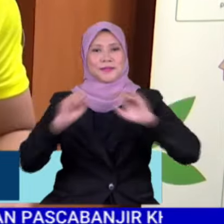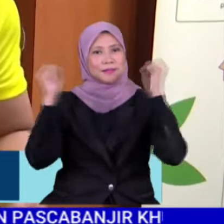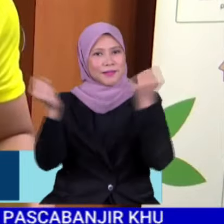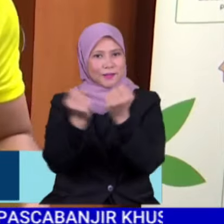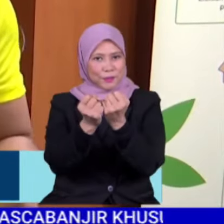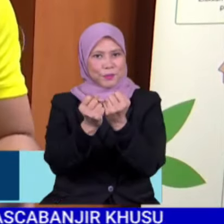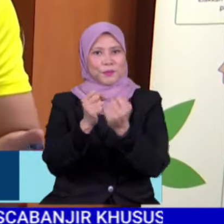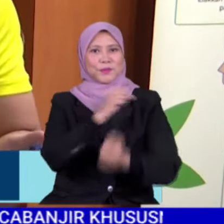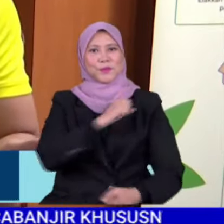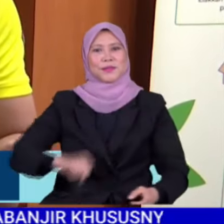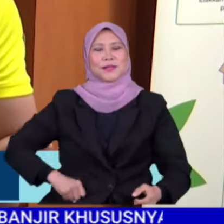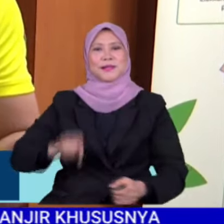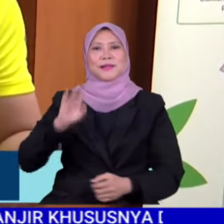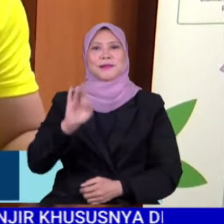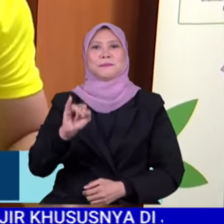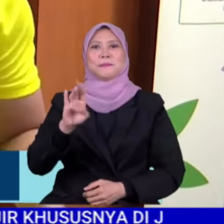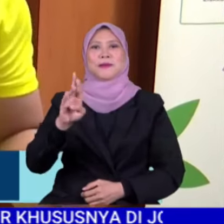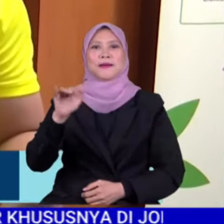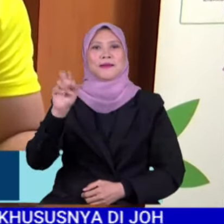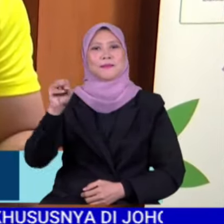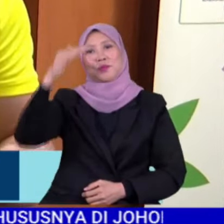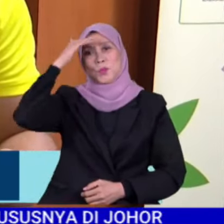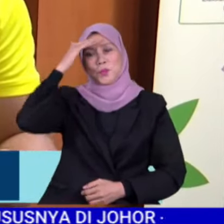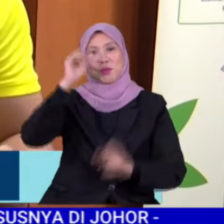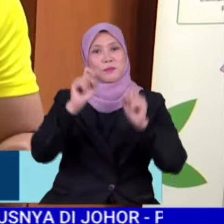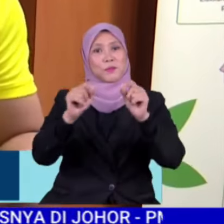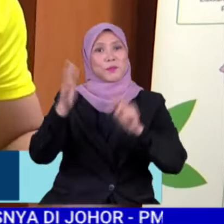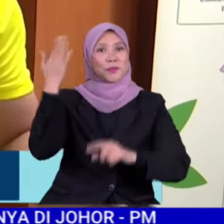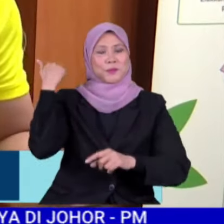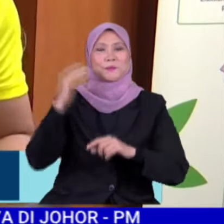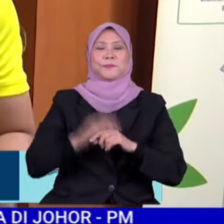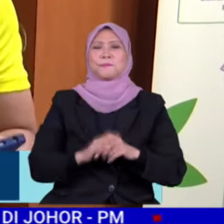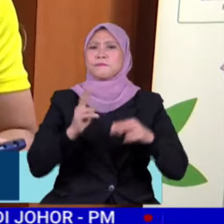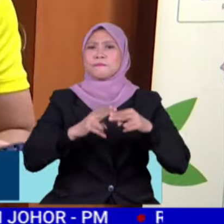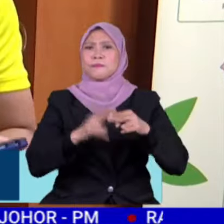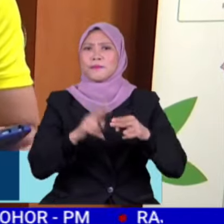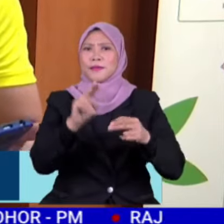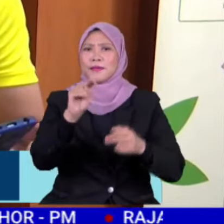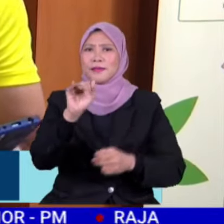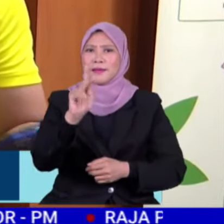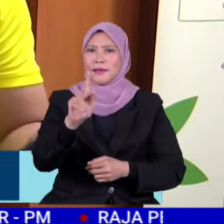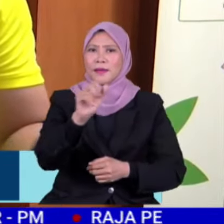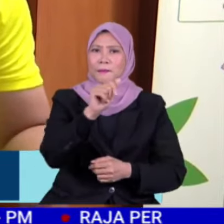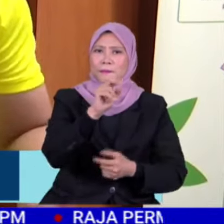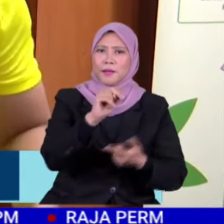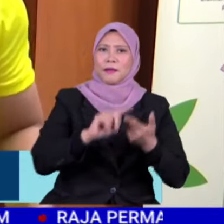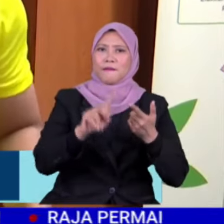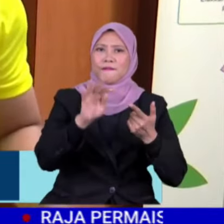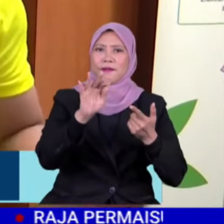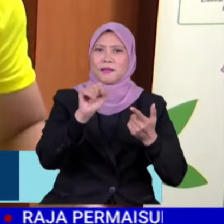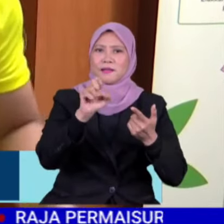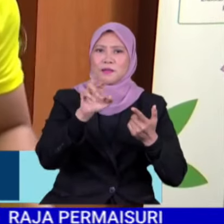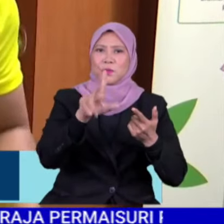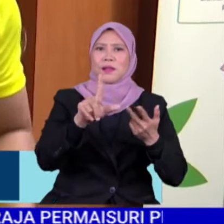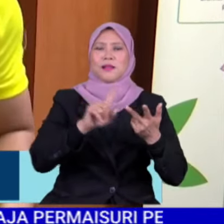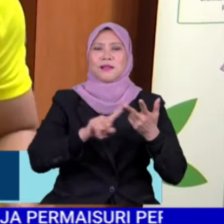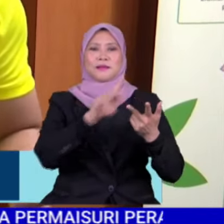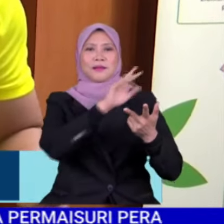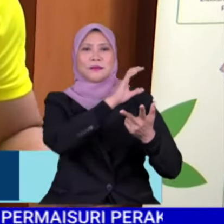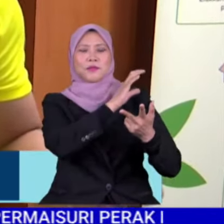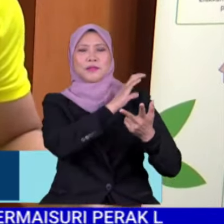Stadium Sultan Ibrahim Iskandar Puteri di Johor Bahru Sabtu lalu. Nama-nama seperti Ni Amin, Fazrul Amir, Captain Direct